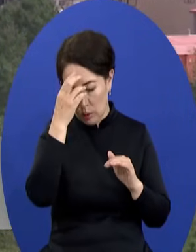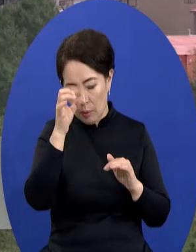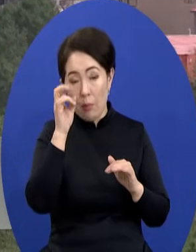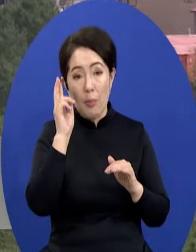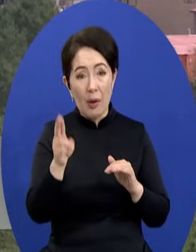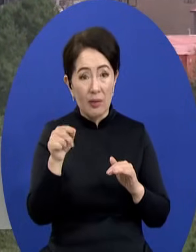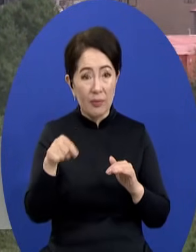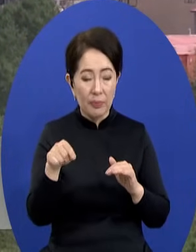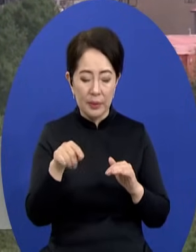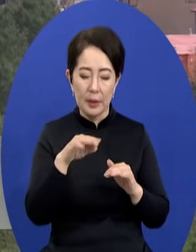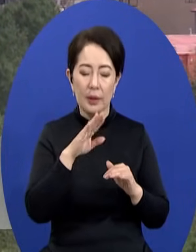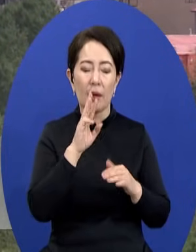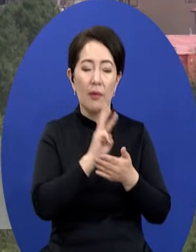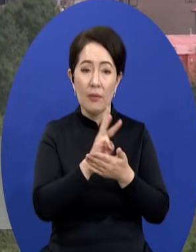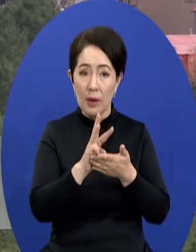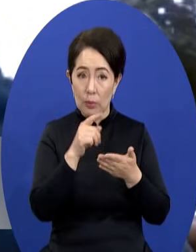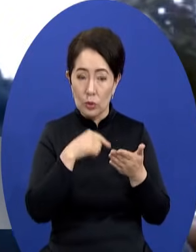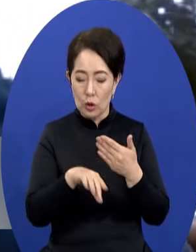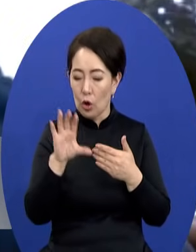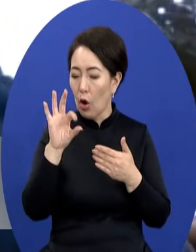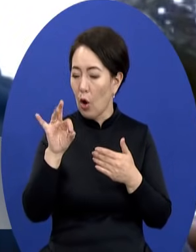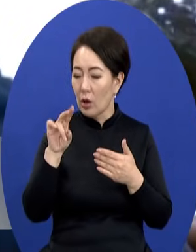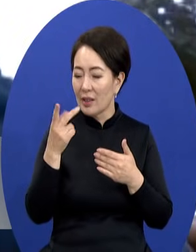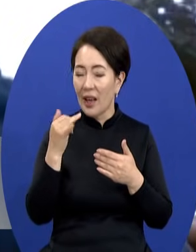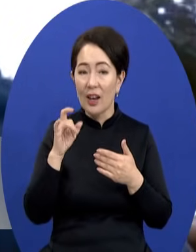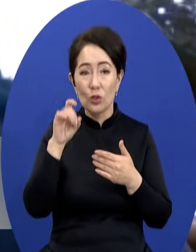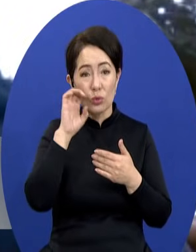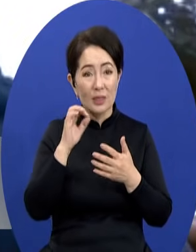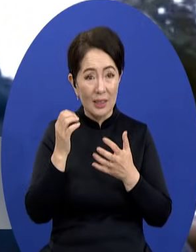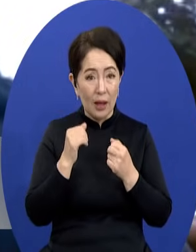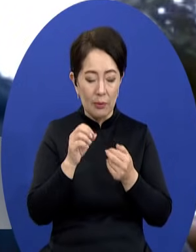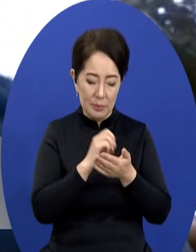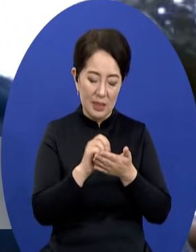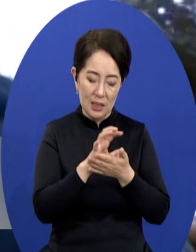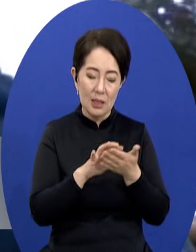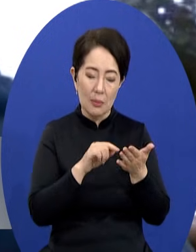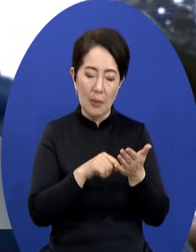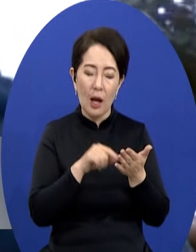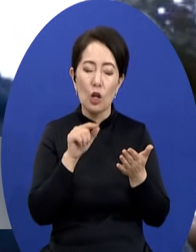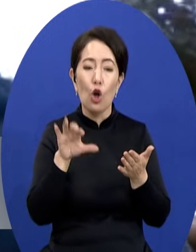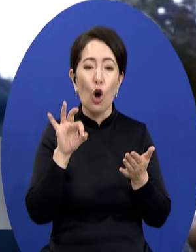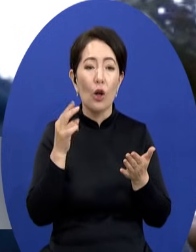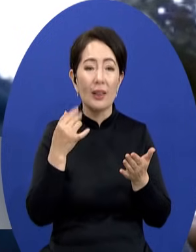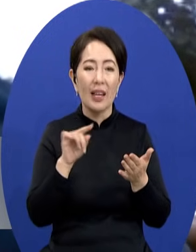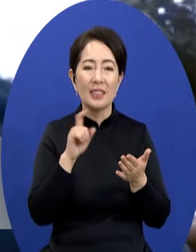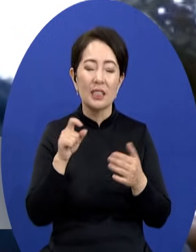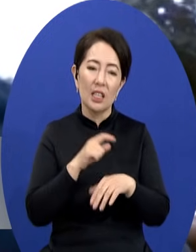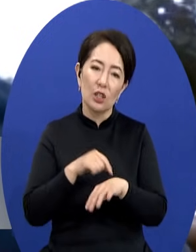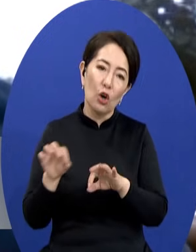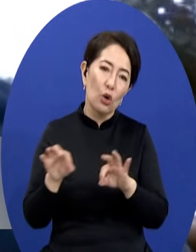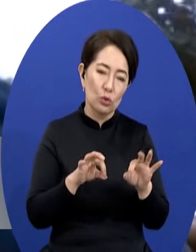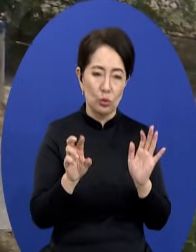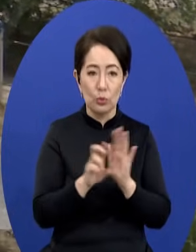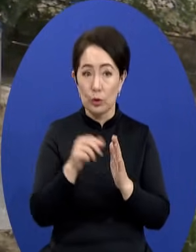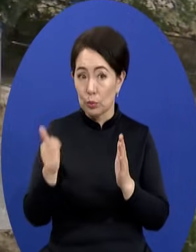дээр онлайнаар хүсэлт авах юм форм байгаа. Тэгэхээр энүүгээ бөглөөд онлайнаар та зээлээ хойшлуулахын бүрэн боломж